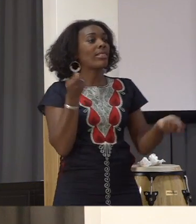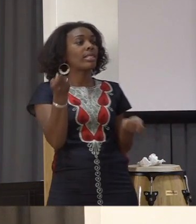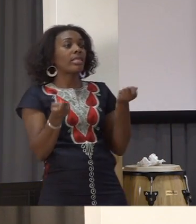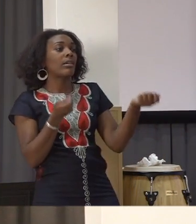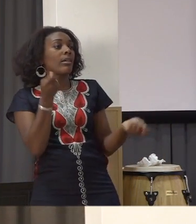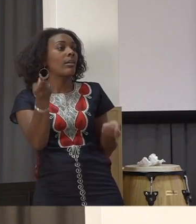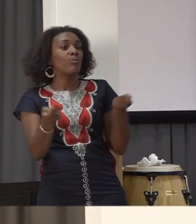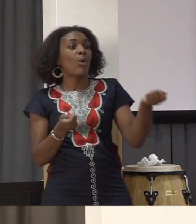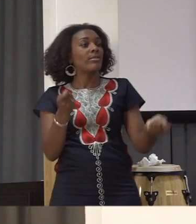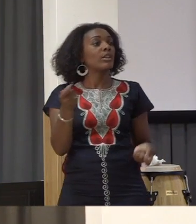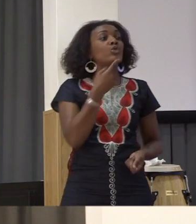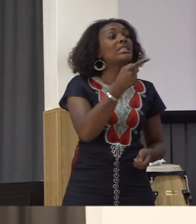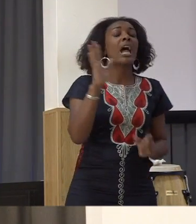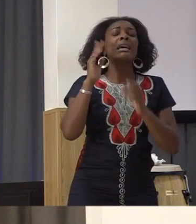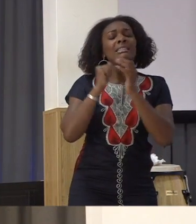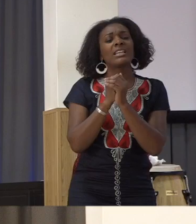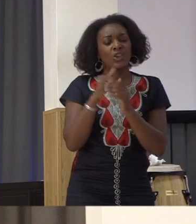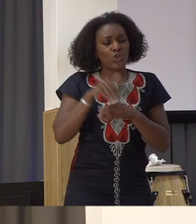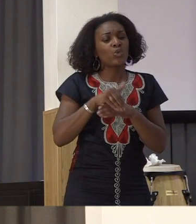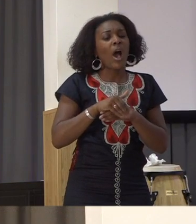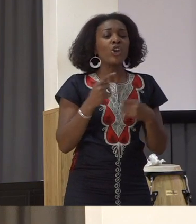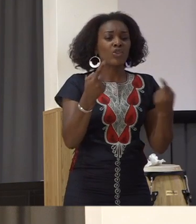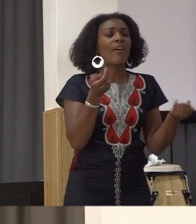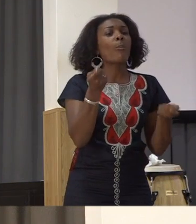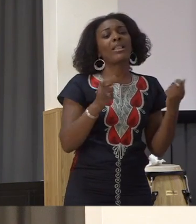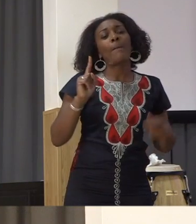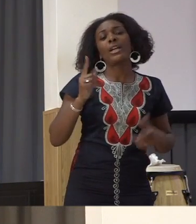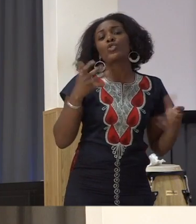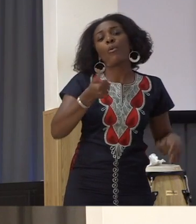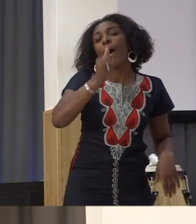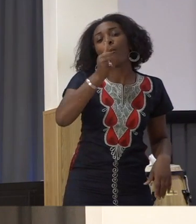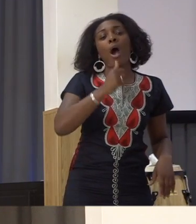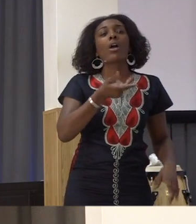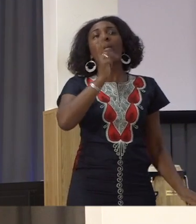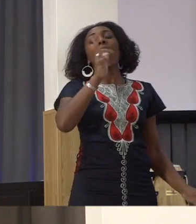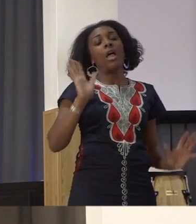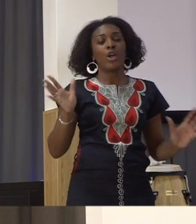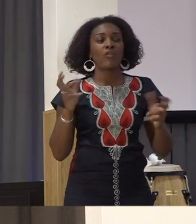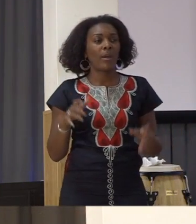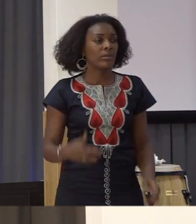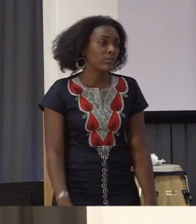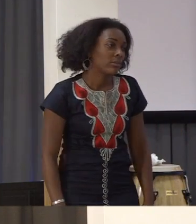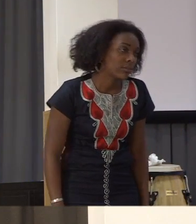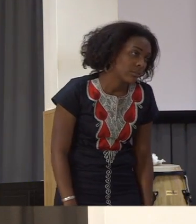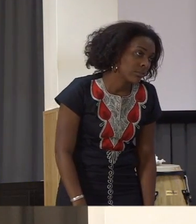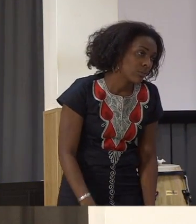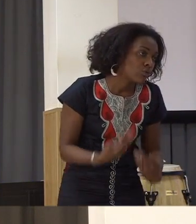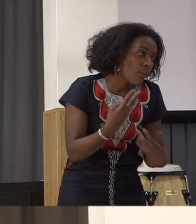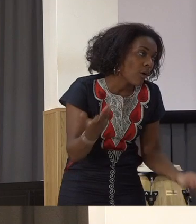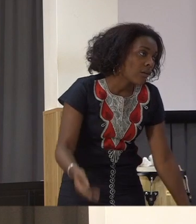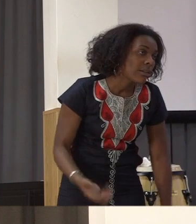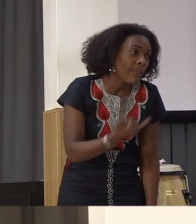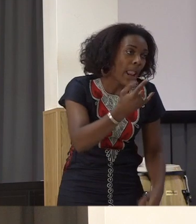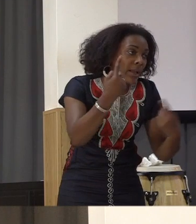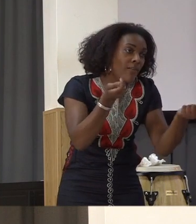Seigneur, je prie pour que je ne touche pas une bouteille de vodka ce soir. » Pourquoi tu y vas? Tu vois? Non, tu ne fais pas ça.